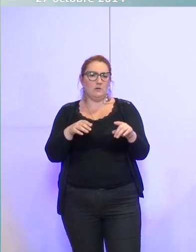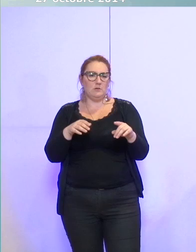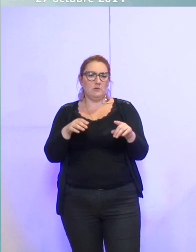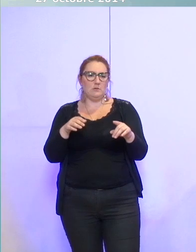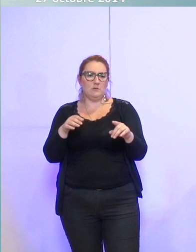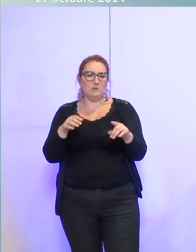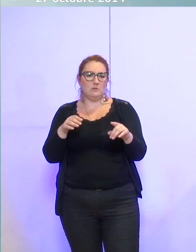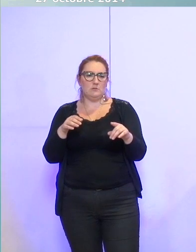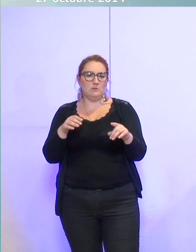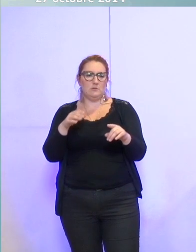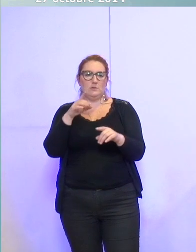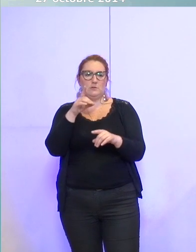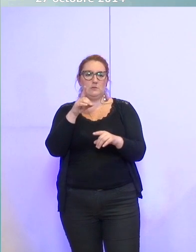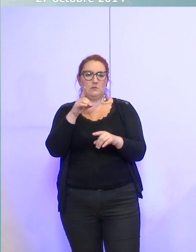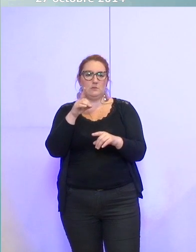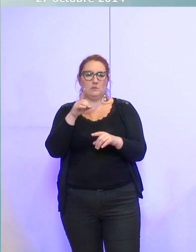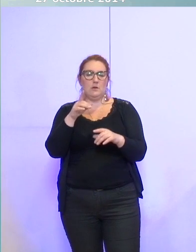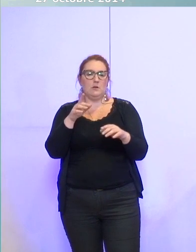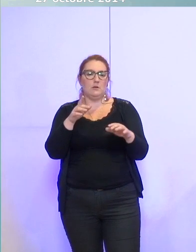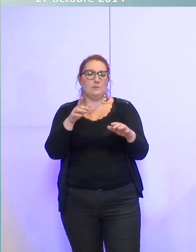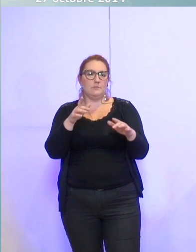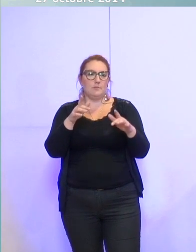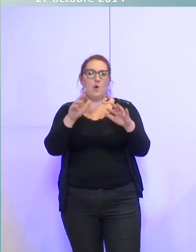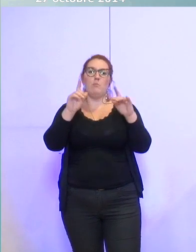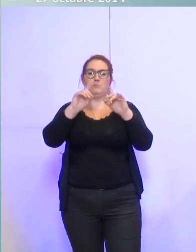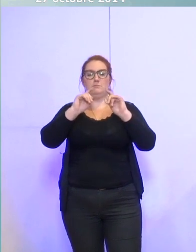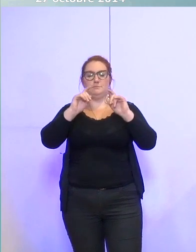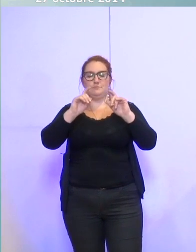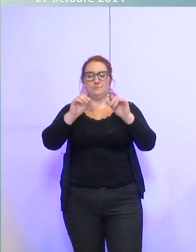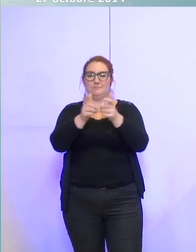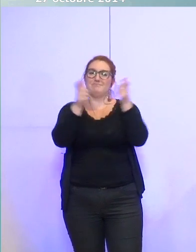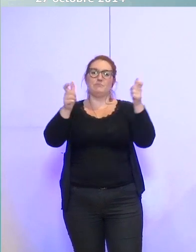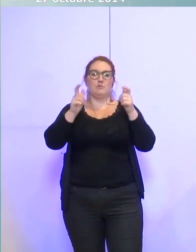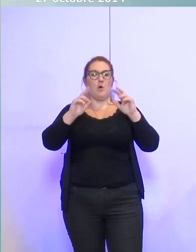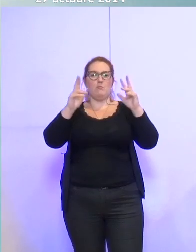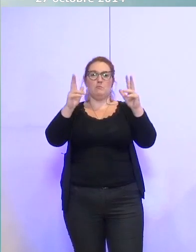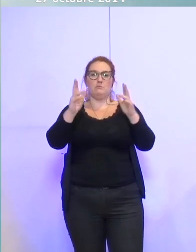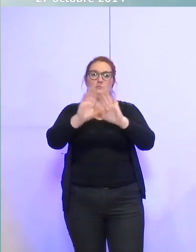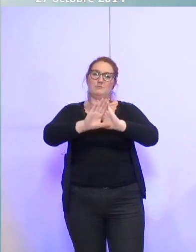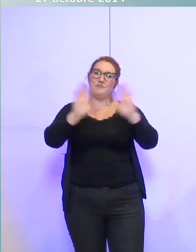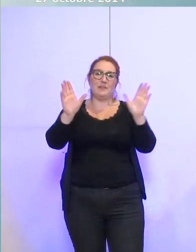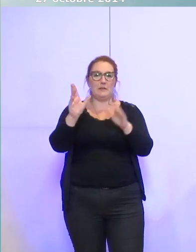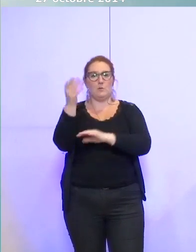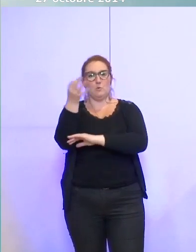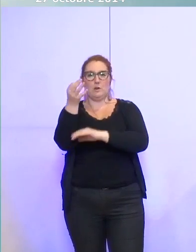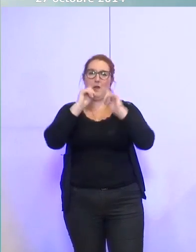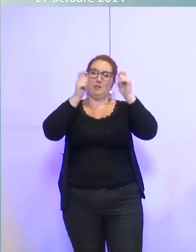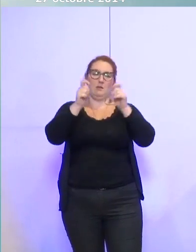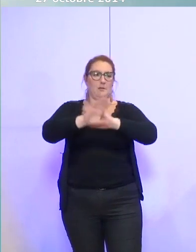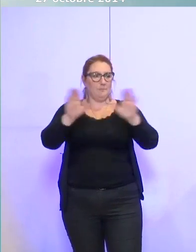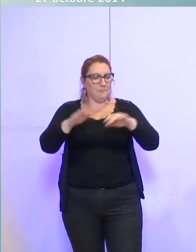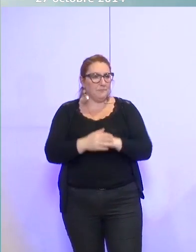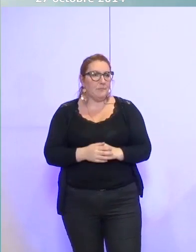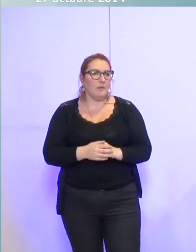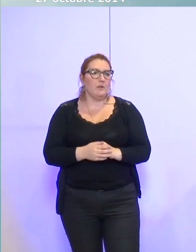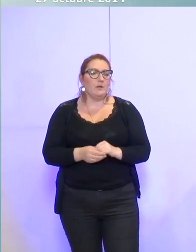à Grenoble ont fonctionné à l'uranium hautement enrichi et ont terminé leur phase d'exploitation. Ils sont en